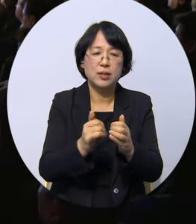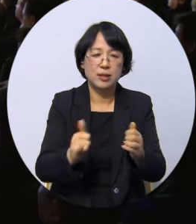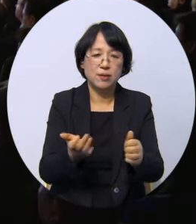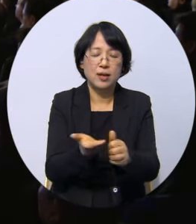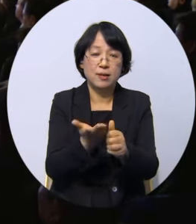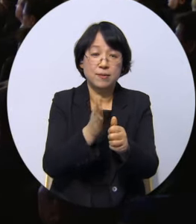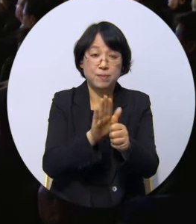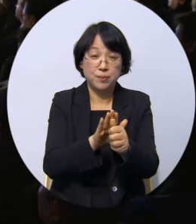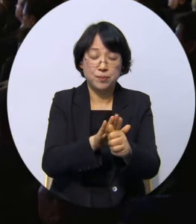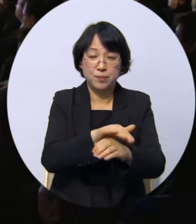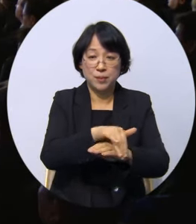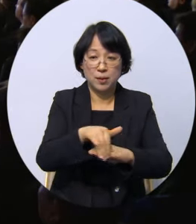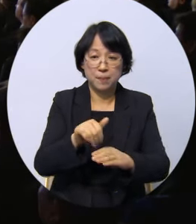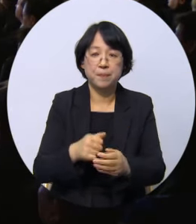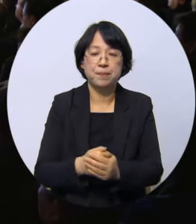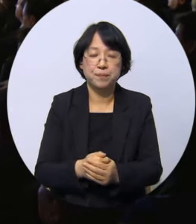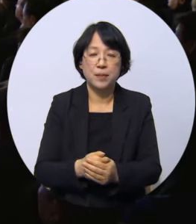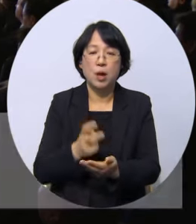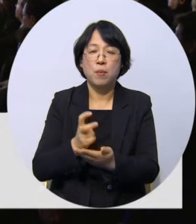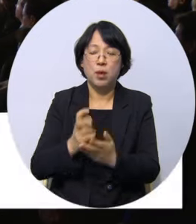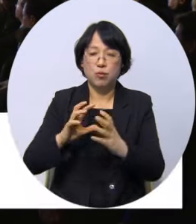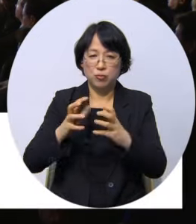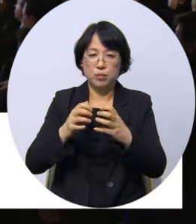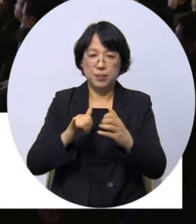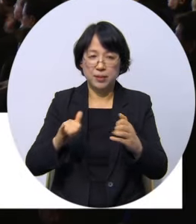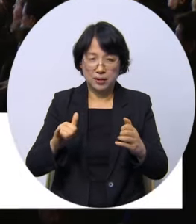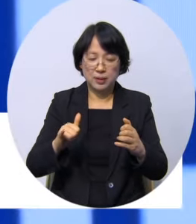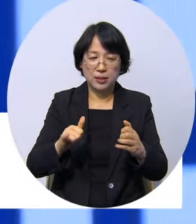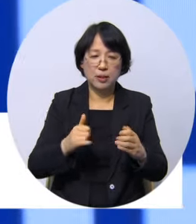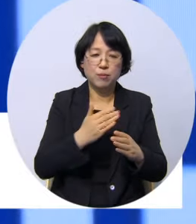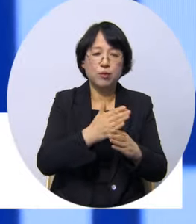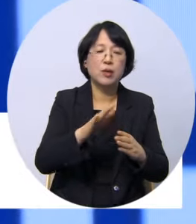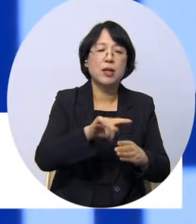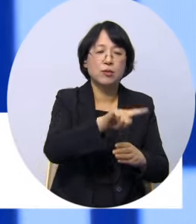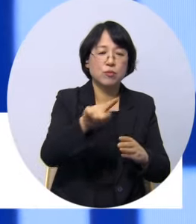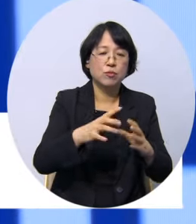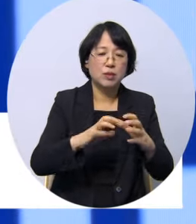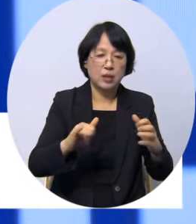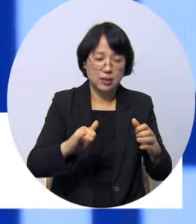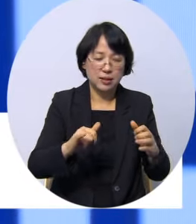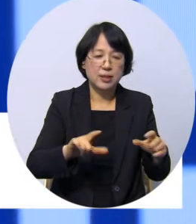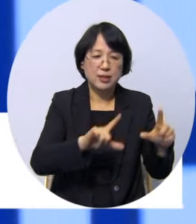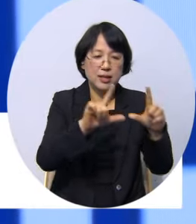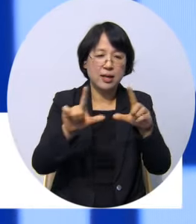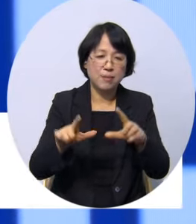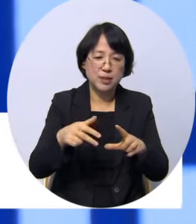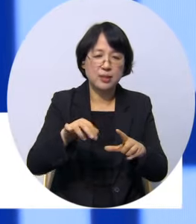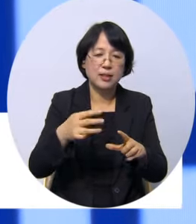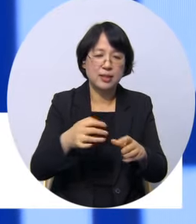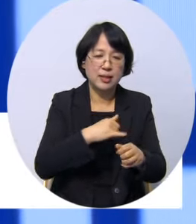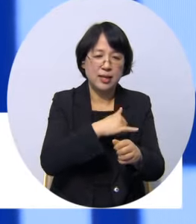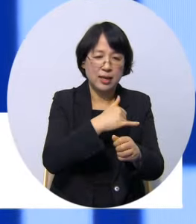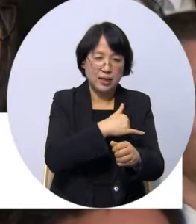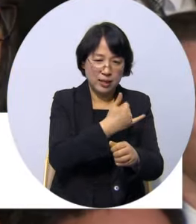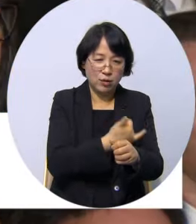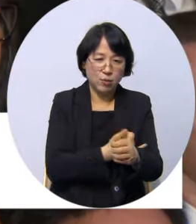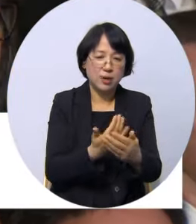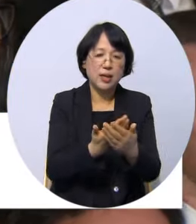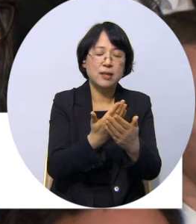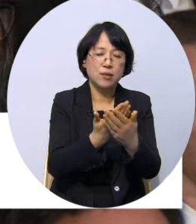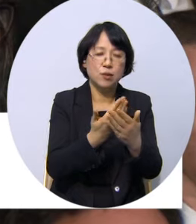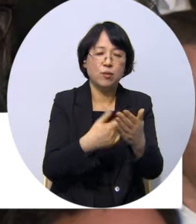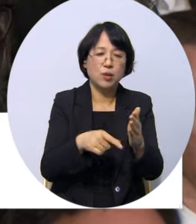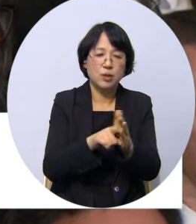윤 대통령은 헌법상 우리 국민인 북한 주민 개개인의 삶의질과 인권 개선을 위해 통일부가 최선의 노력을